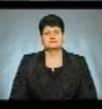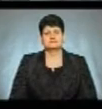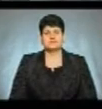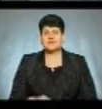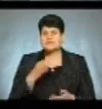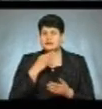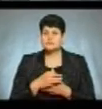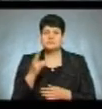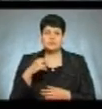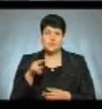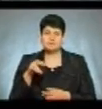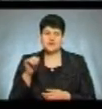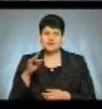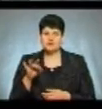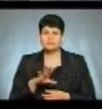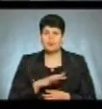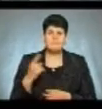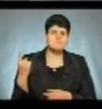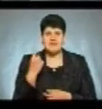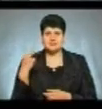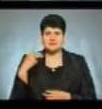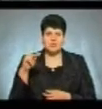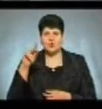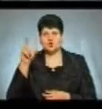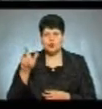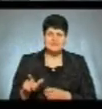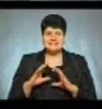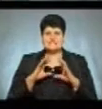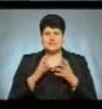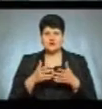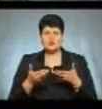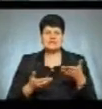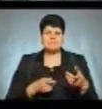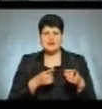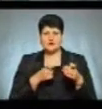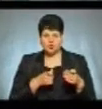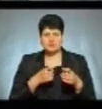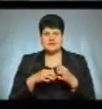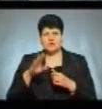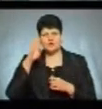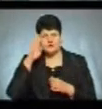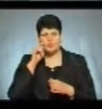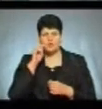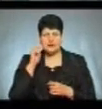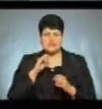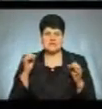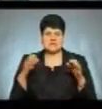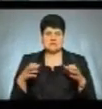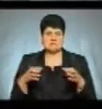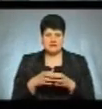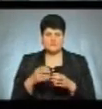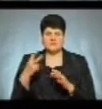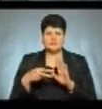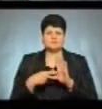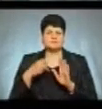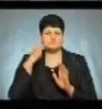Зазначу, Дмитро Підручний став першим чемпіоном світу з біатлону серед чоловіків української збірної. 27-річний